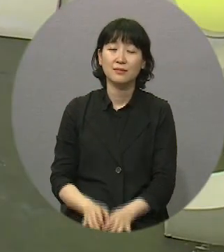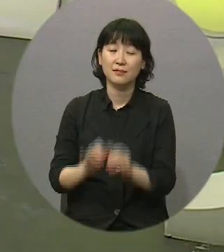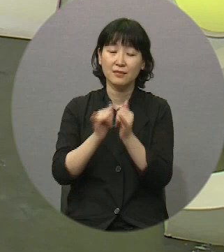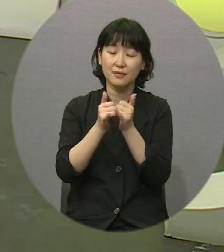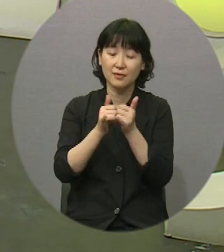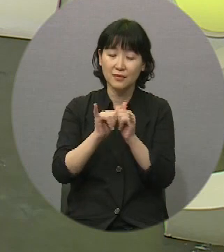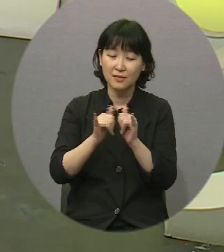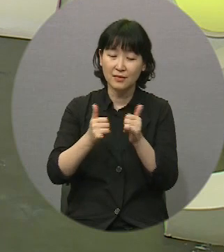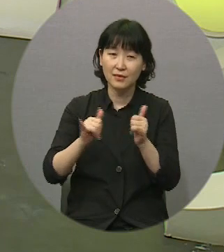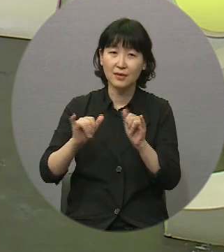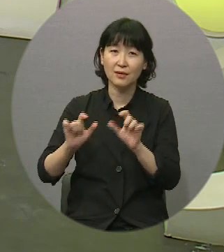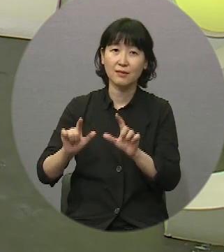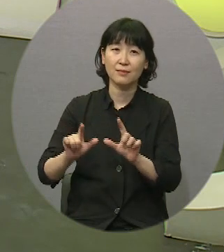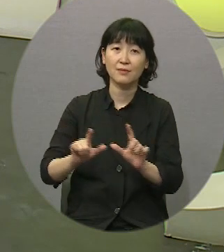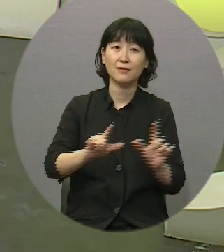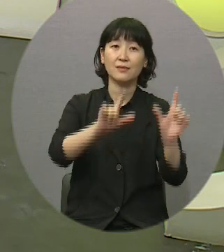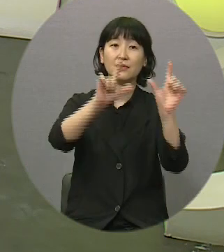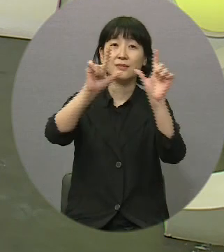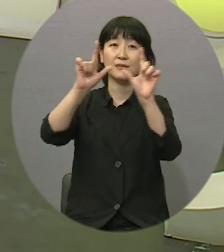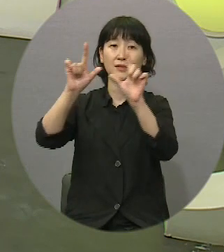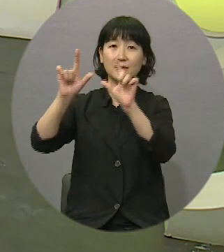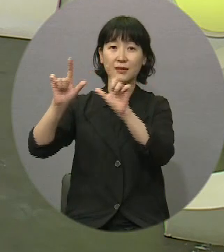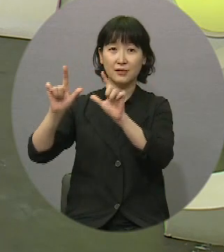우린 내 인생